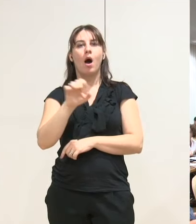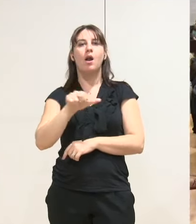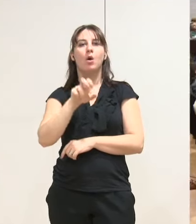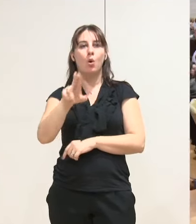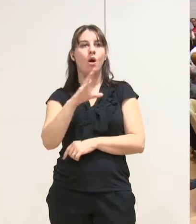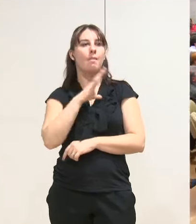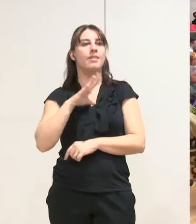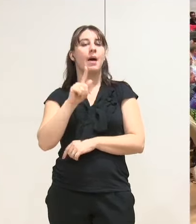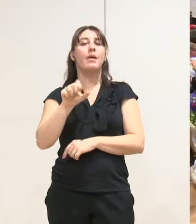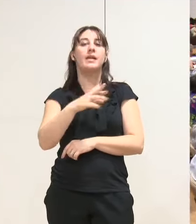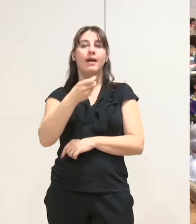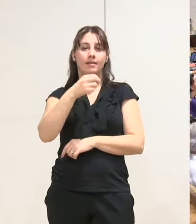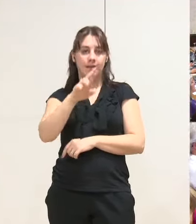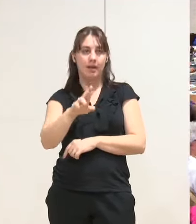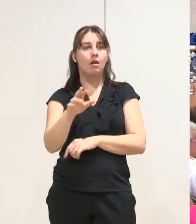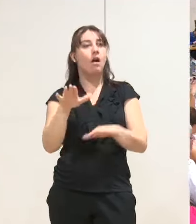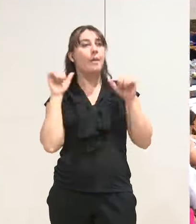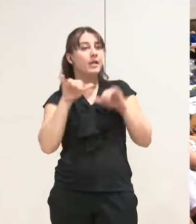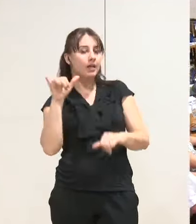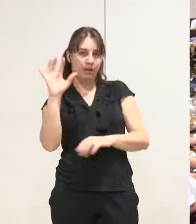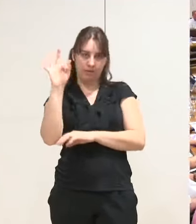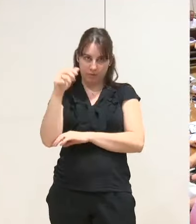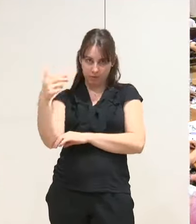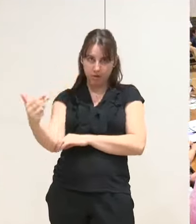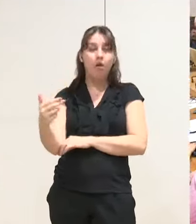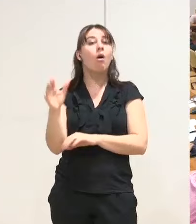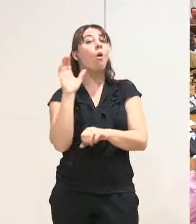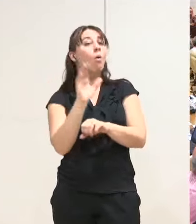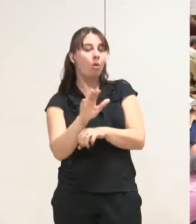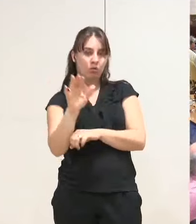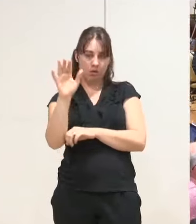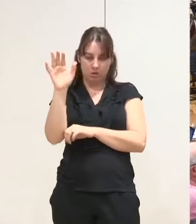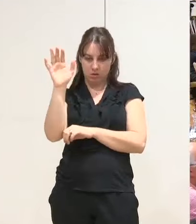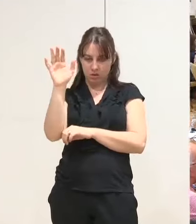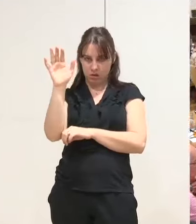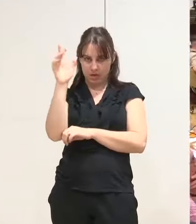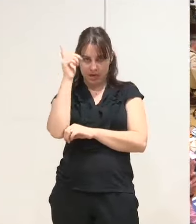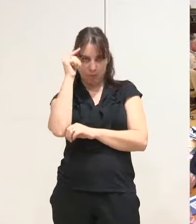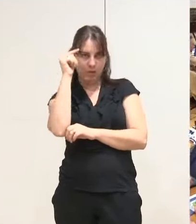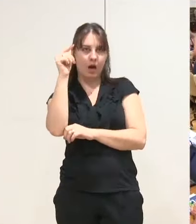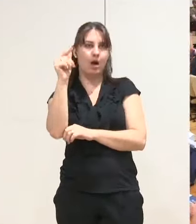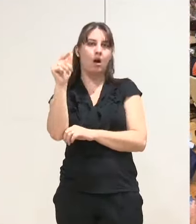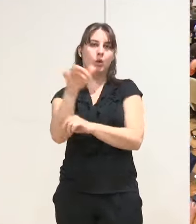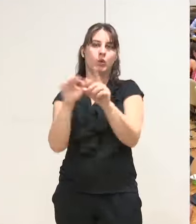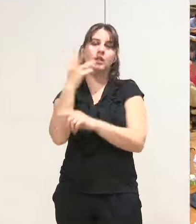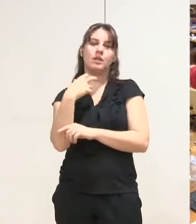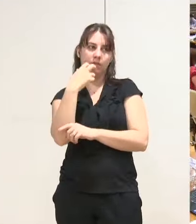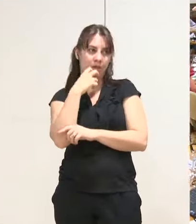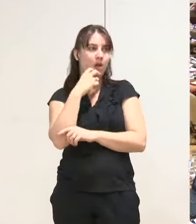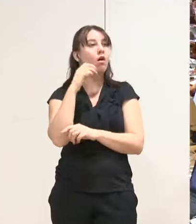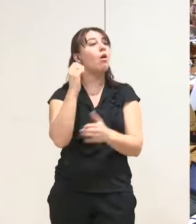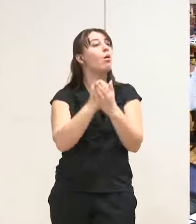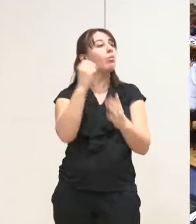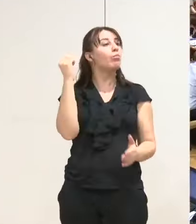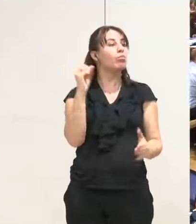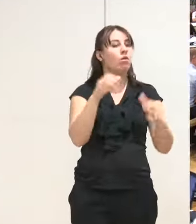s'abstient donc le Fond national qui vote compte donc républicain udi société civile qui vote pour rassemblement de gauche et de progrès rassem